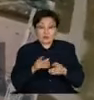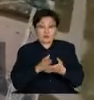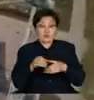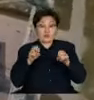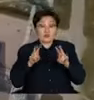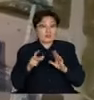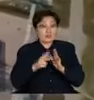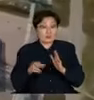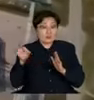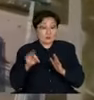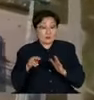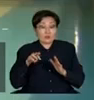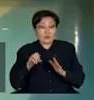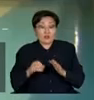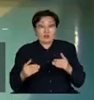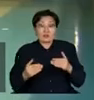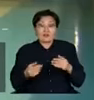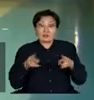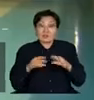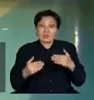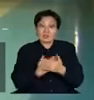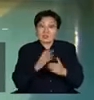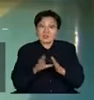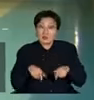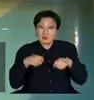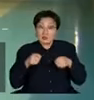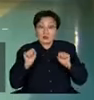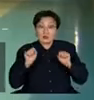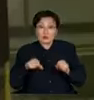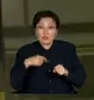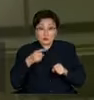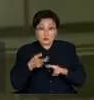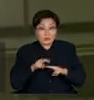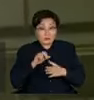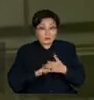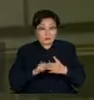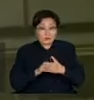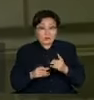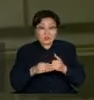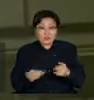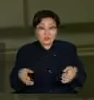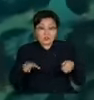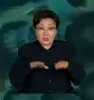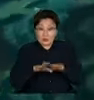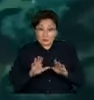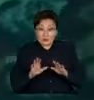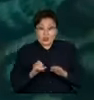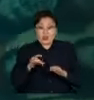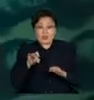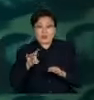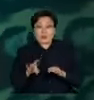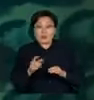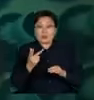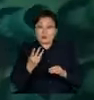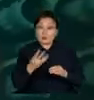мамандары 80% қалдықтың қайта энергия беруге қауқарлы екенін айтады. Сол себепті оның жерге көмілмейтінін, керісінше реактордың